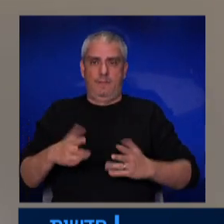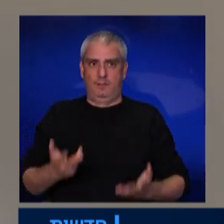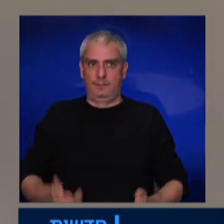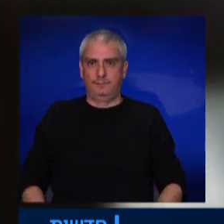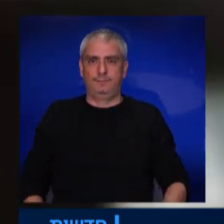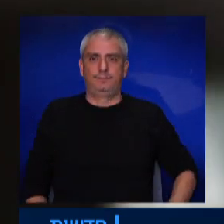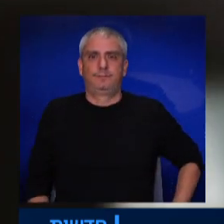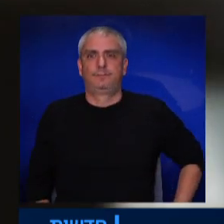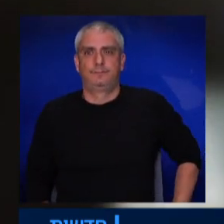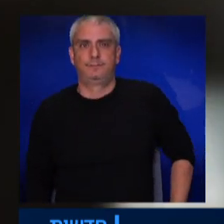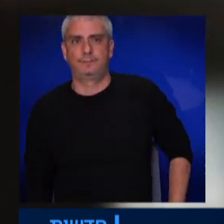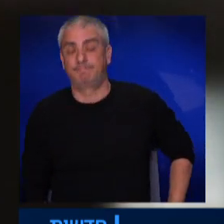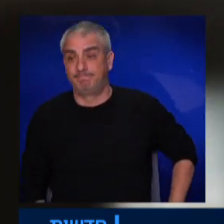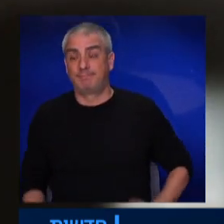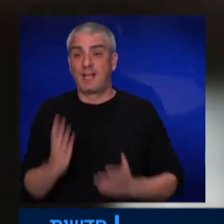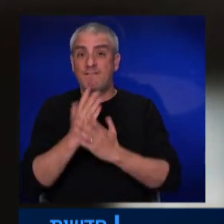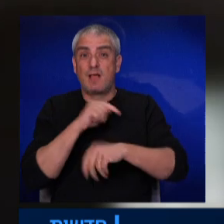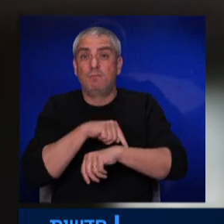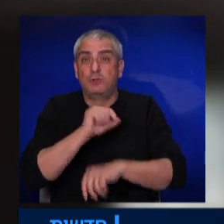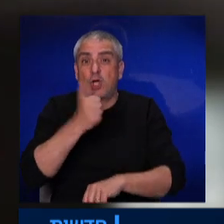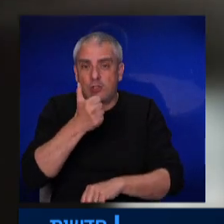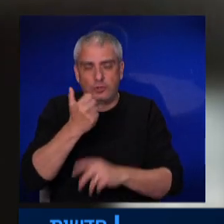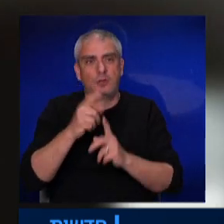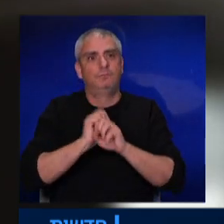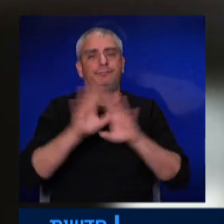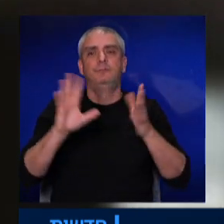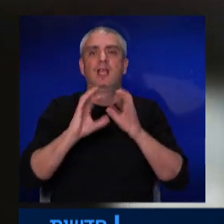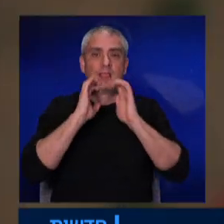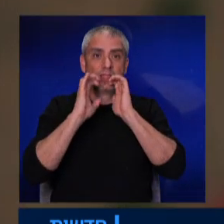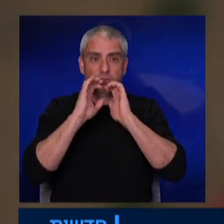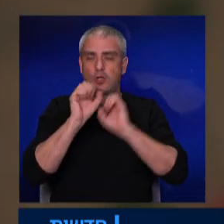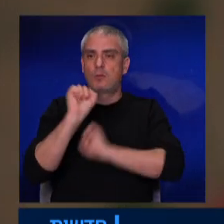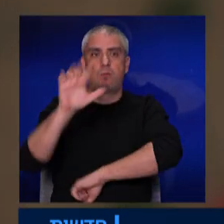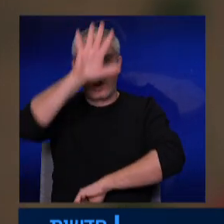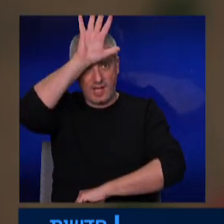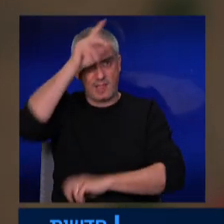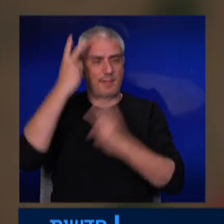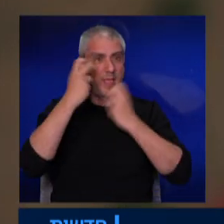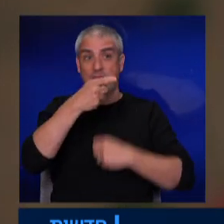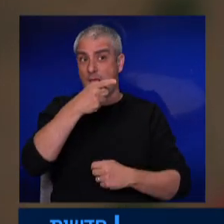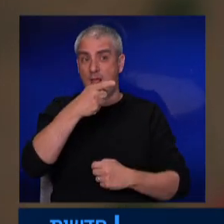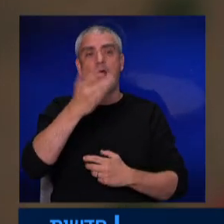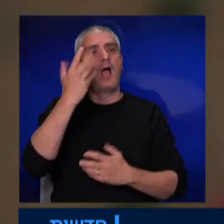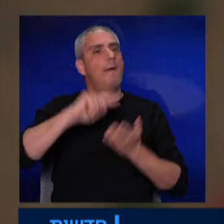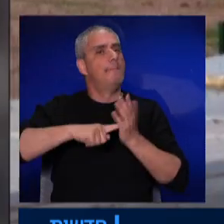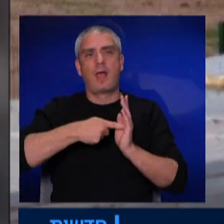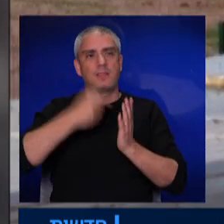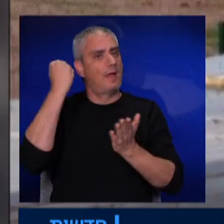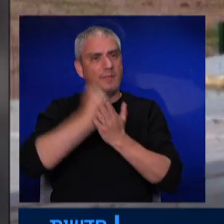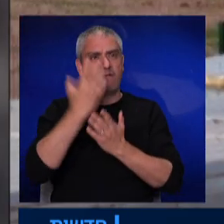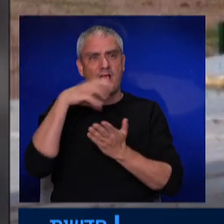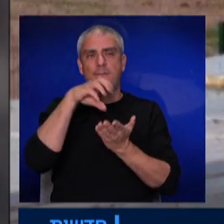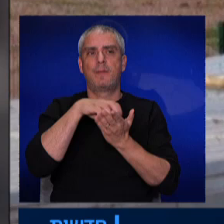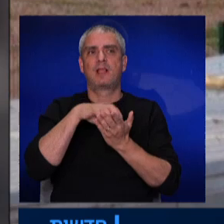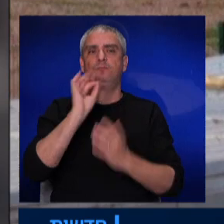shocking moment. כבר בשעות הראשונות הופצו בכלי תקשורת פרו-איראנים ידיעות ולפיהן היעד של המתקפה היה